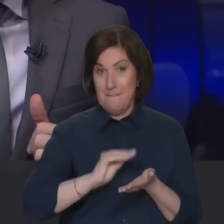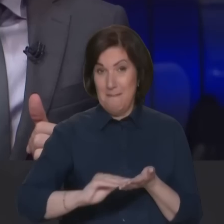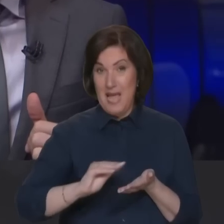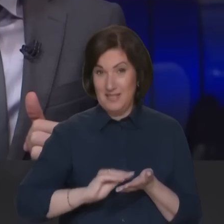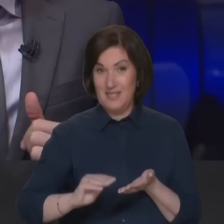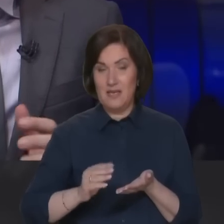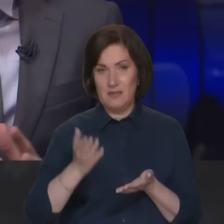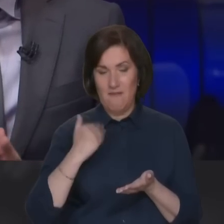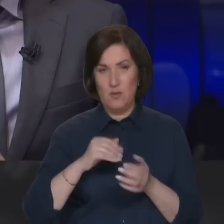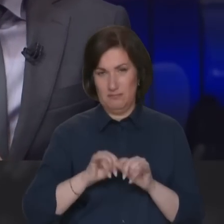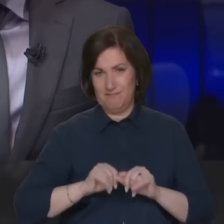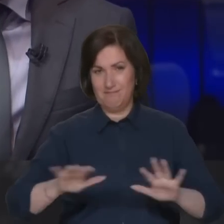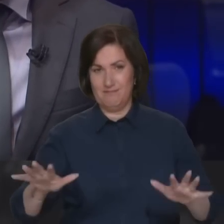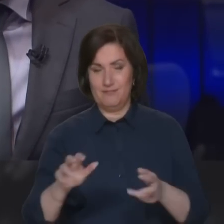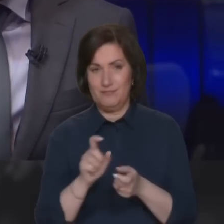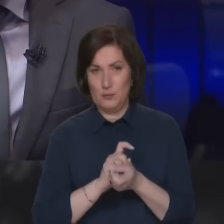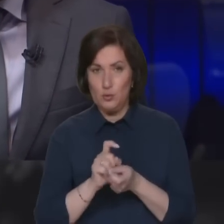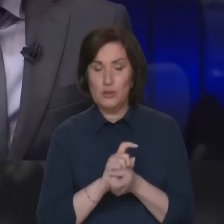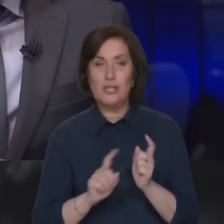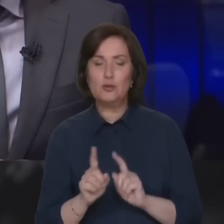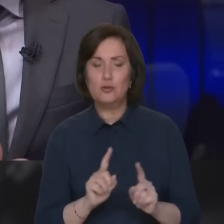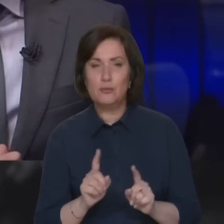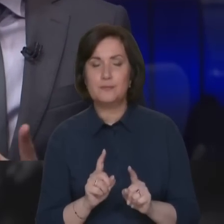от, знаєте, чутки про те, що